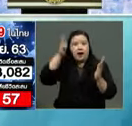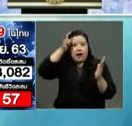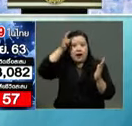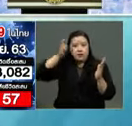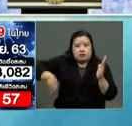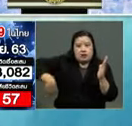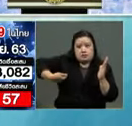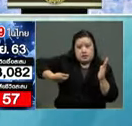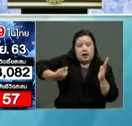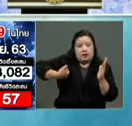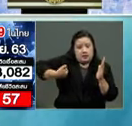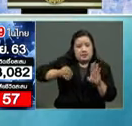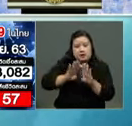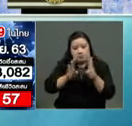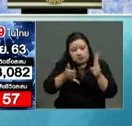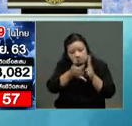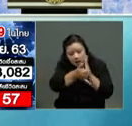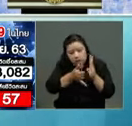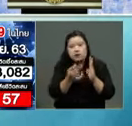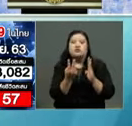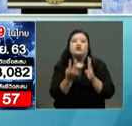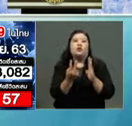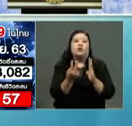ของทำมาเลย์และอื่นๆก็เม้นมาไม่มีเลยนะครับแต่ว่าลาวกับกัมพูชายังเป็น2หลักอยู่นะครับมีเป็นการรายงานสะสมต้องขอบคุณทั้งวชนะครับอันนี้เป็นแผนพรุ่งนี้ฝากให้ทั้งผู้สื่อข่าวได้นำไปใช้ประโยชน์